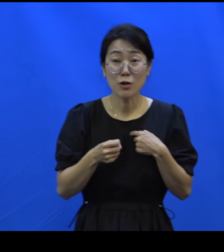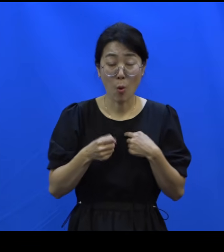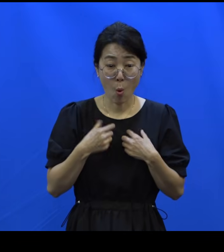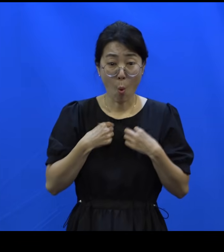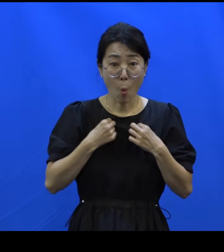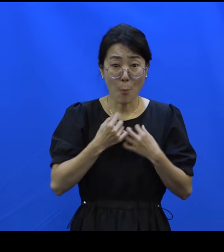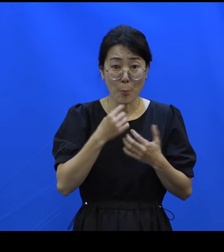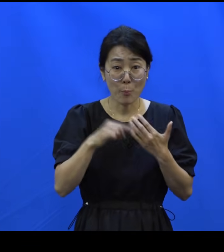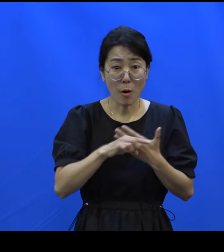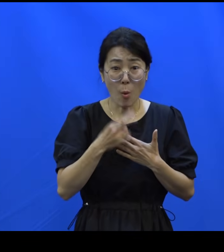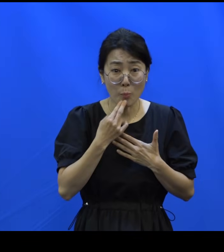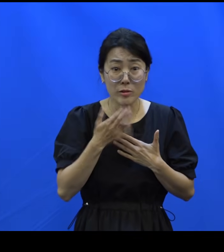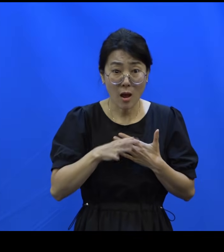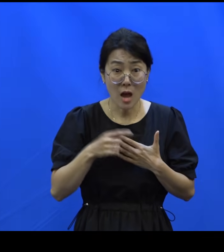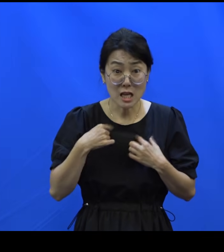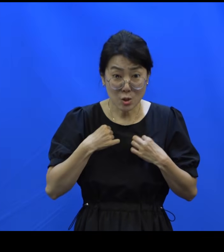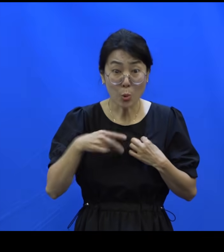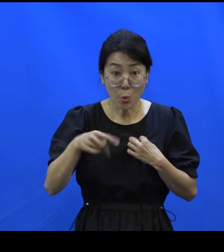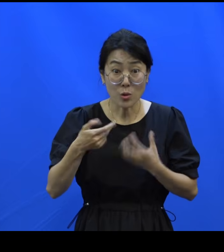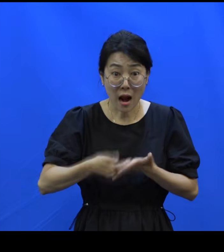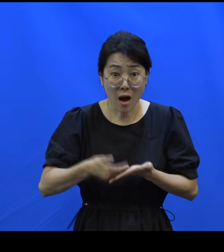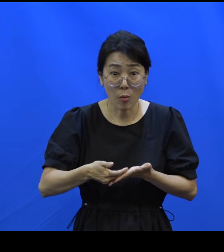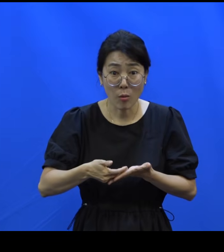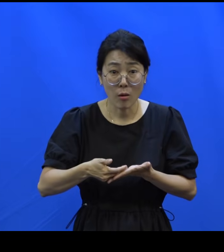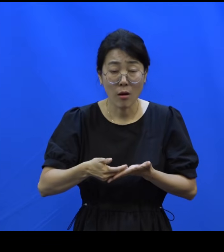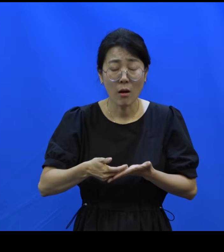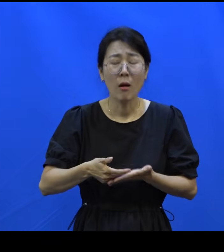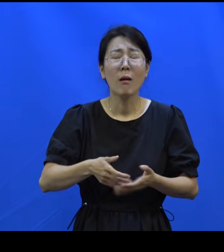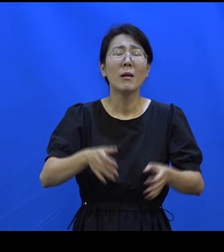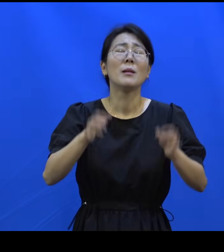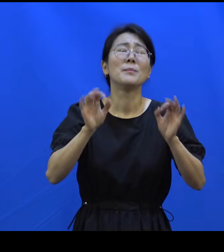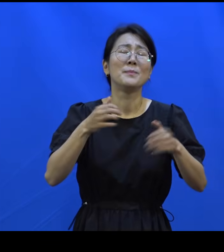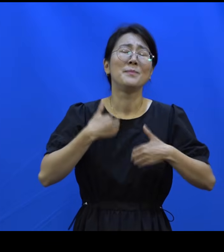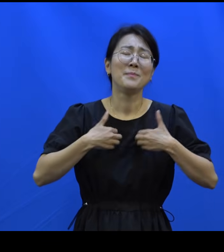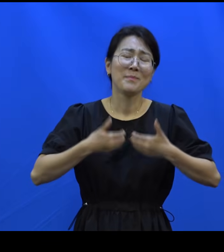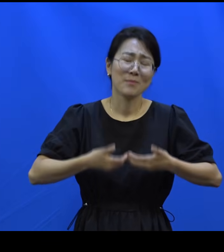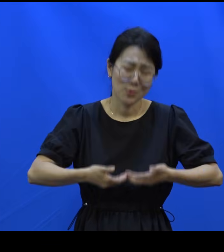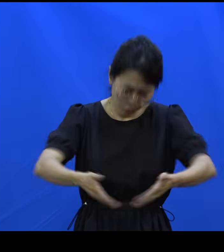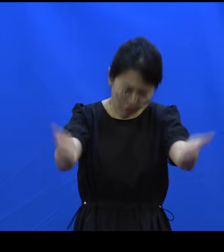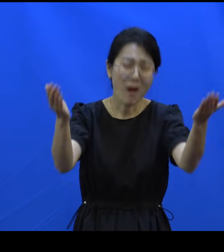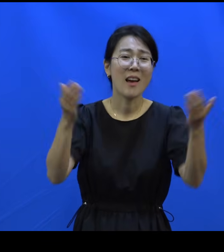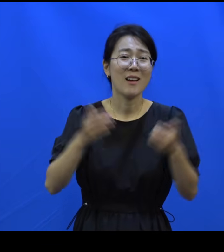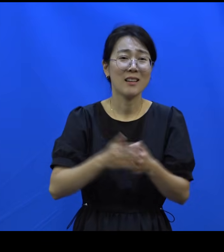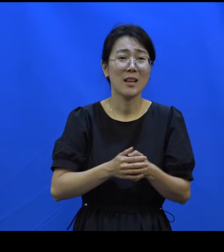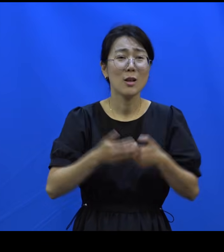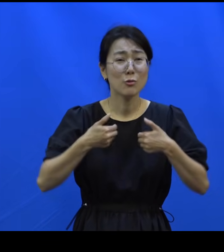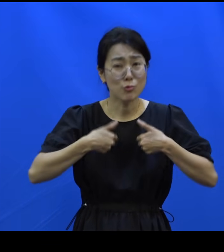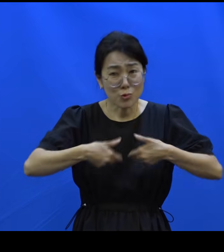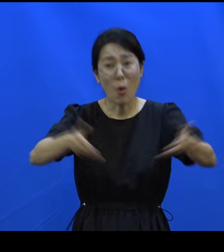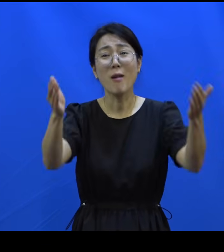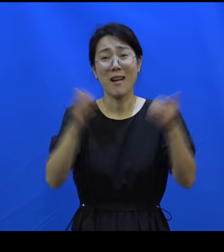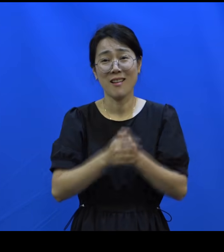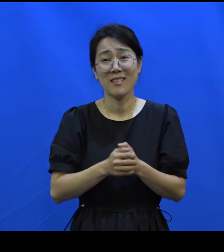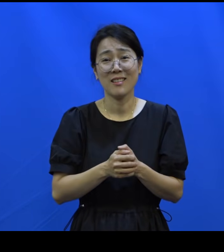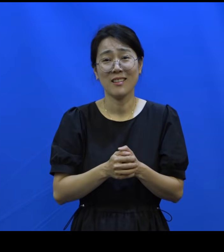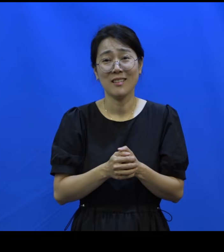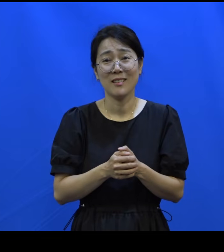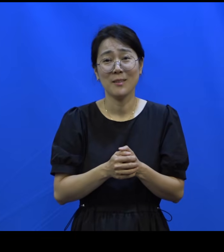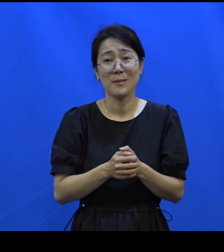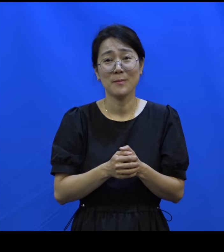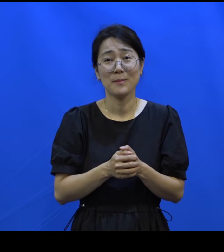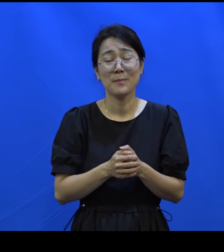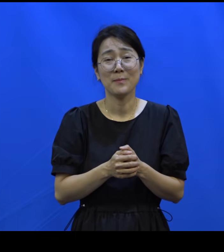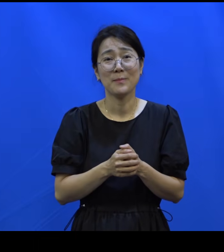때 기꺼이 즐거이 이 법정 소송에까지 걸어 내 속옷을 가져오자 한다면 그 돈까지 주라는